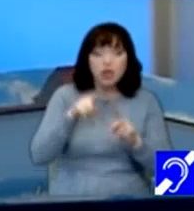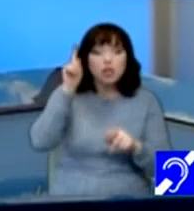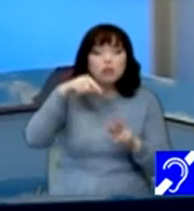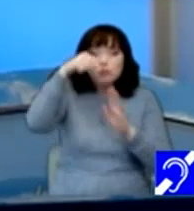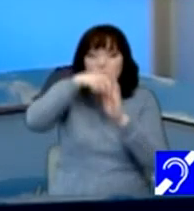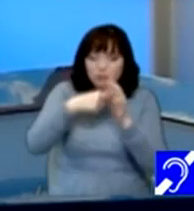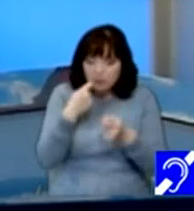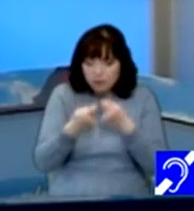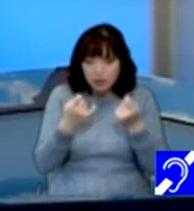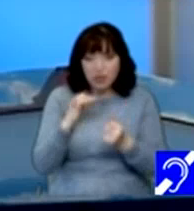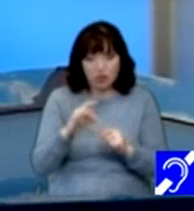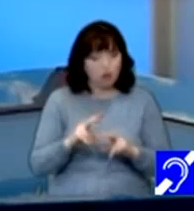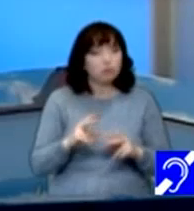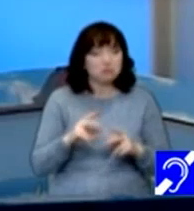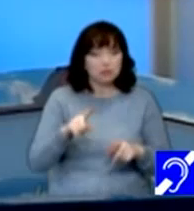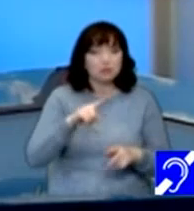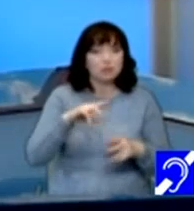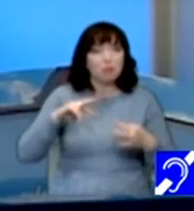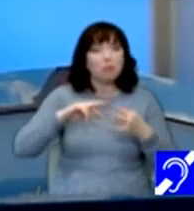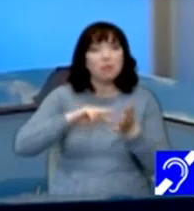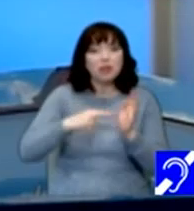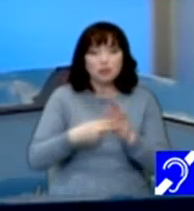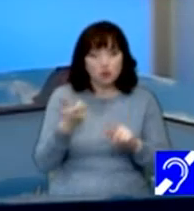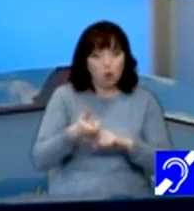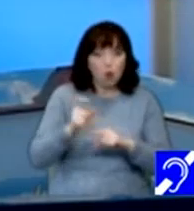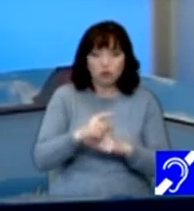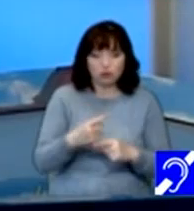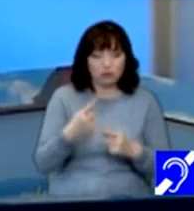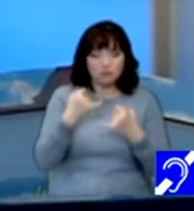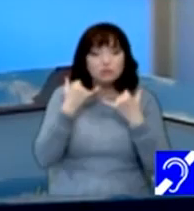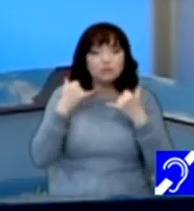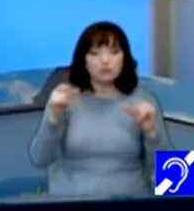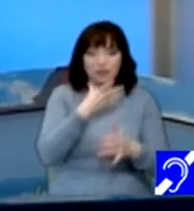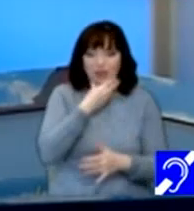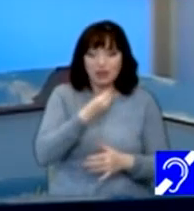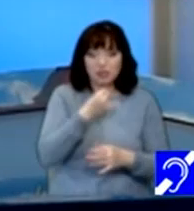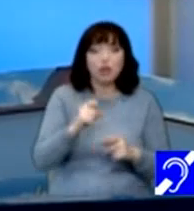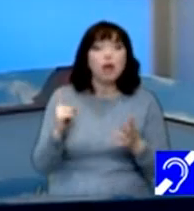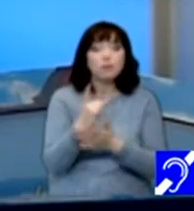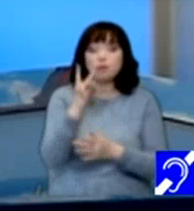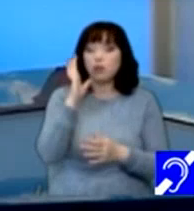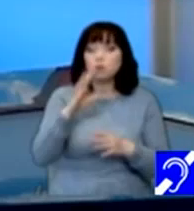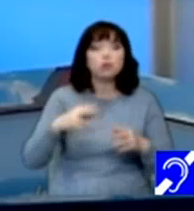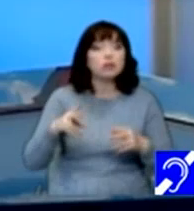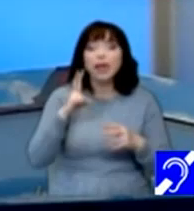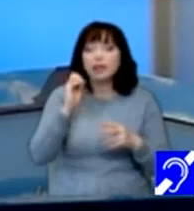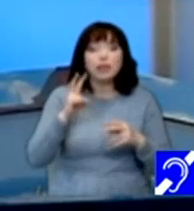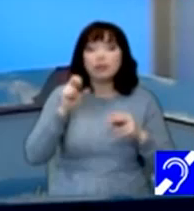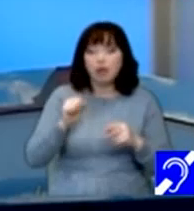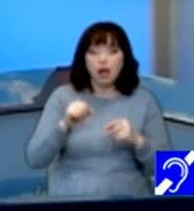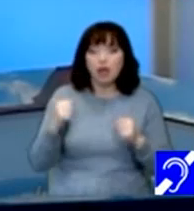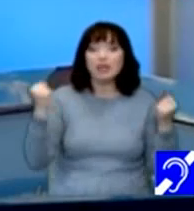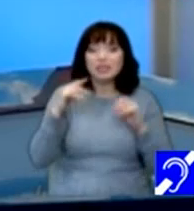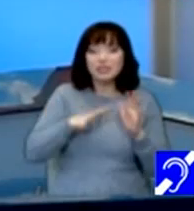mici amănunte și promite să fie spectaculoasă. Pentru prima dată se va desfășura în afara unui stadion și anume pe malurile